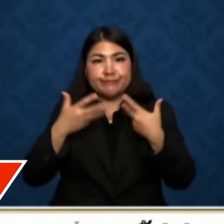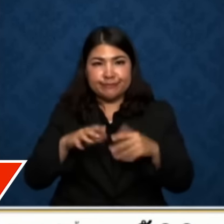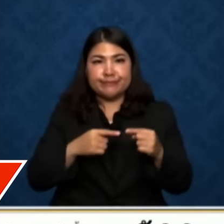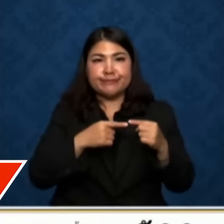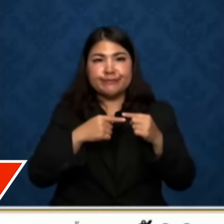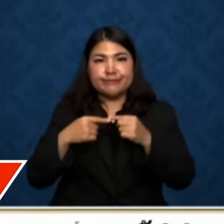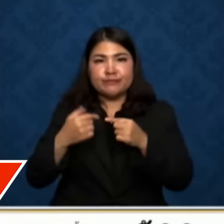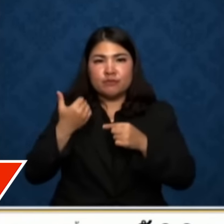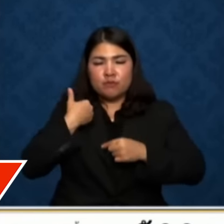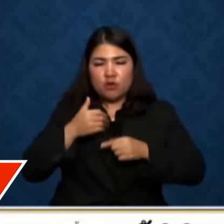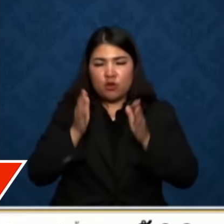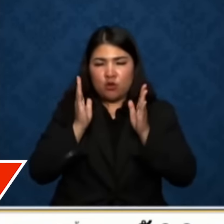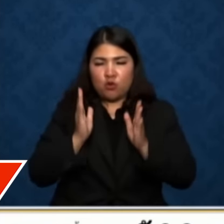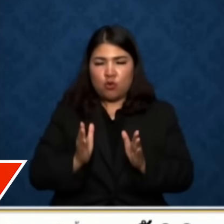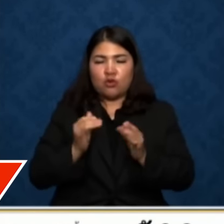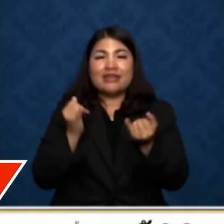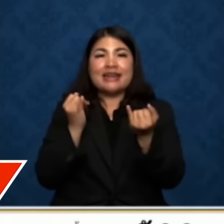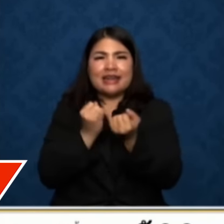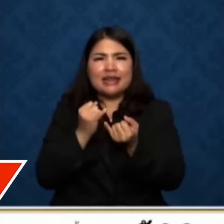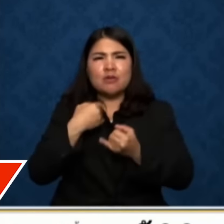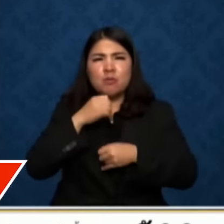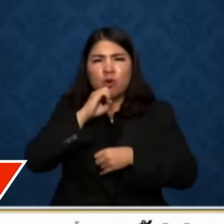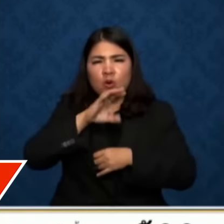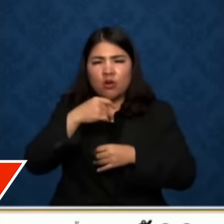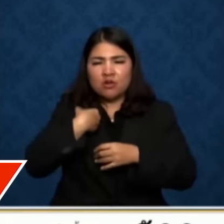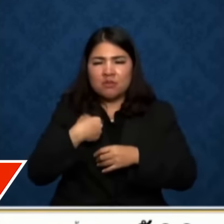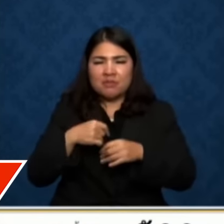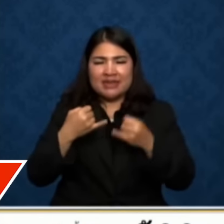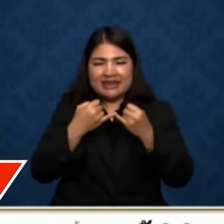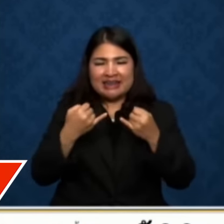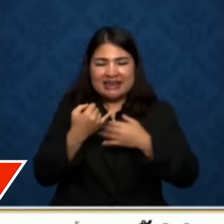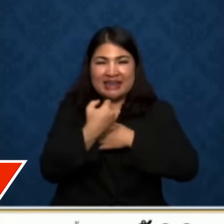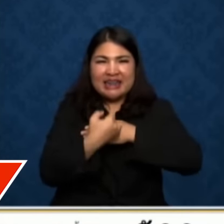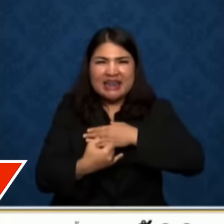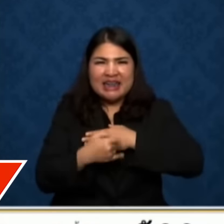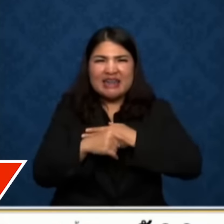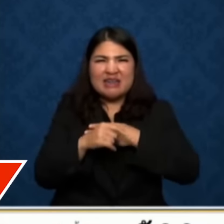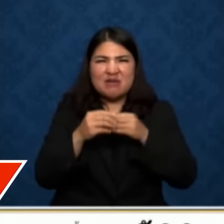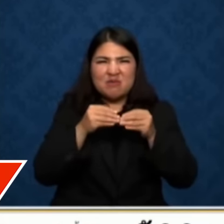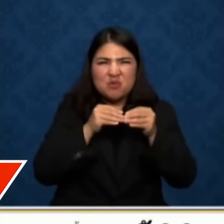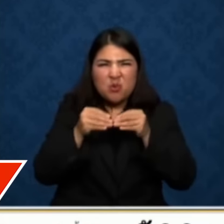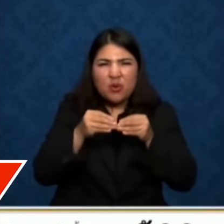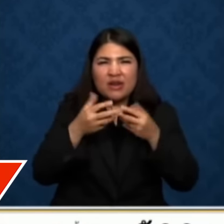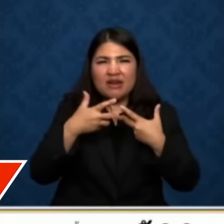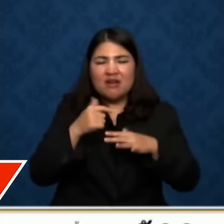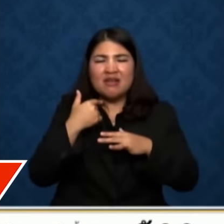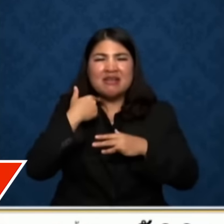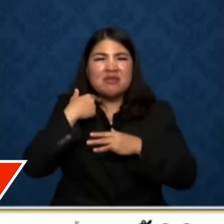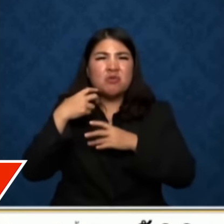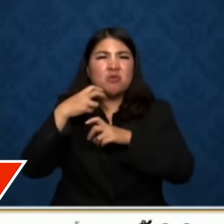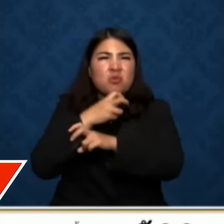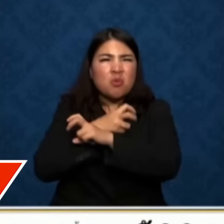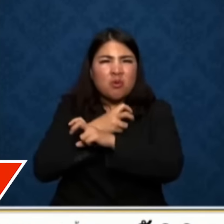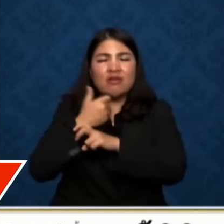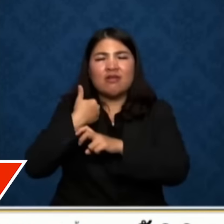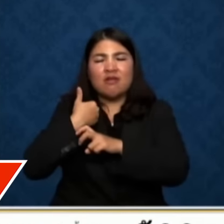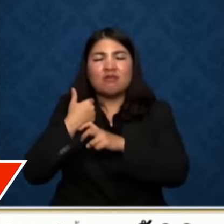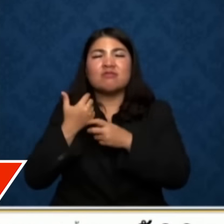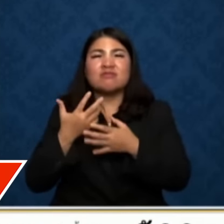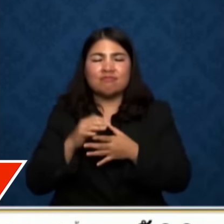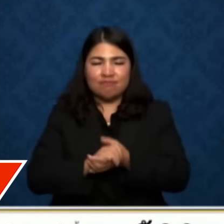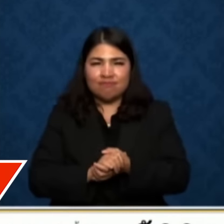ยก็มีผู้ใกล้ชิดเนี่ยมาแถลงว่าอ๋อท่านเป็นเส้นเอ็นเปื่อยยุ่ยแล้วก็มีกระดูกคอเสื่อมอันนี้ลักษณะของผู้ป่วยเป็นแบบนี้สไลด์ถัดไป